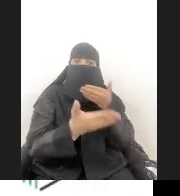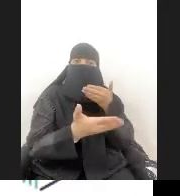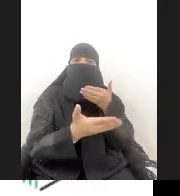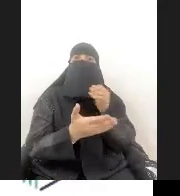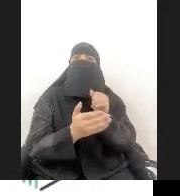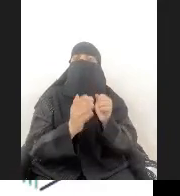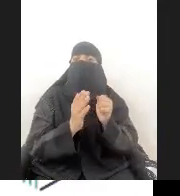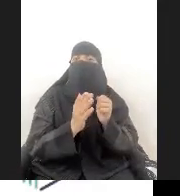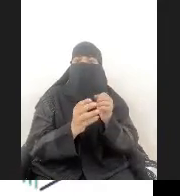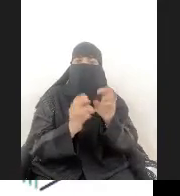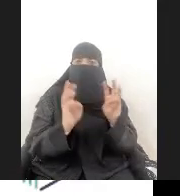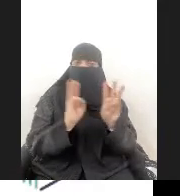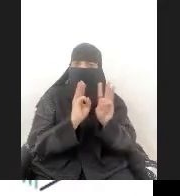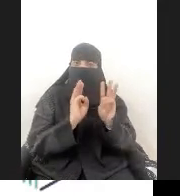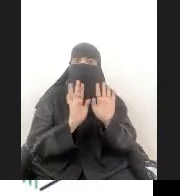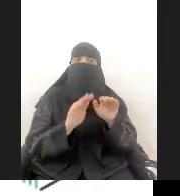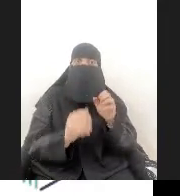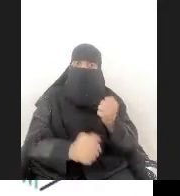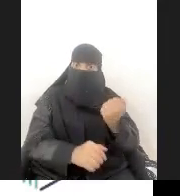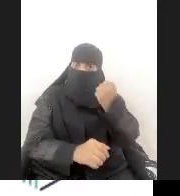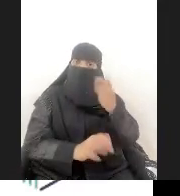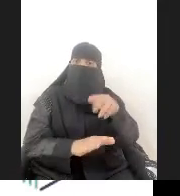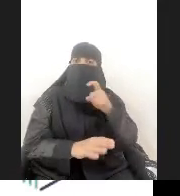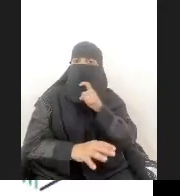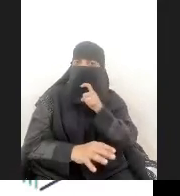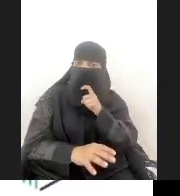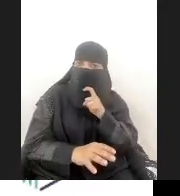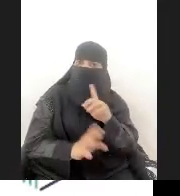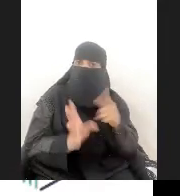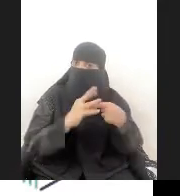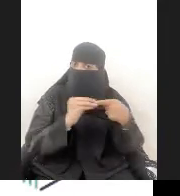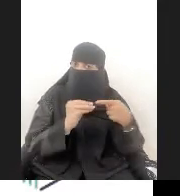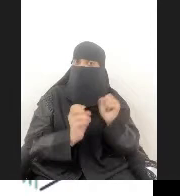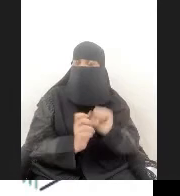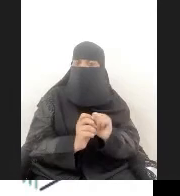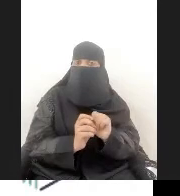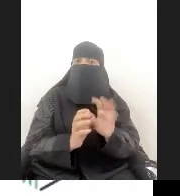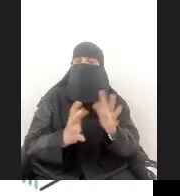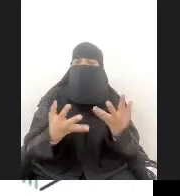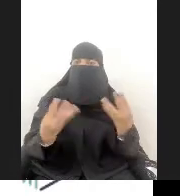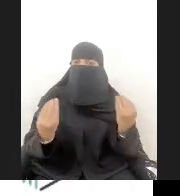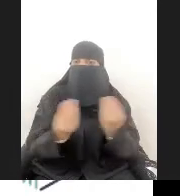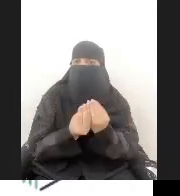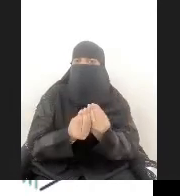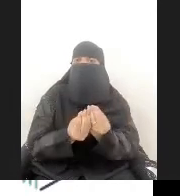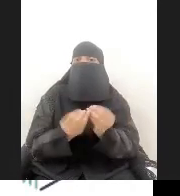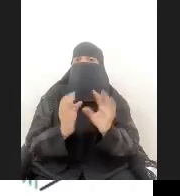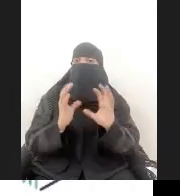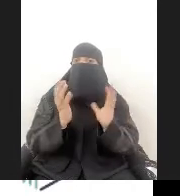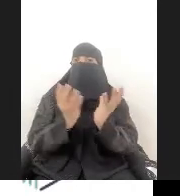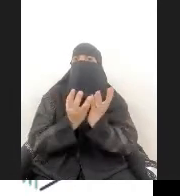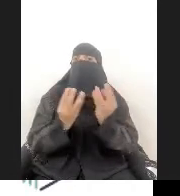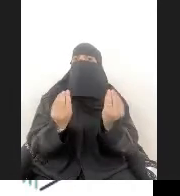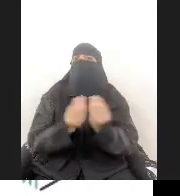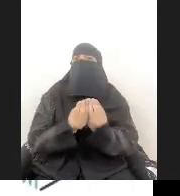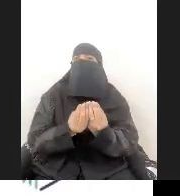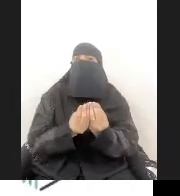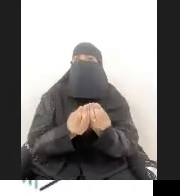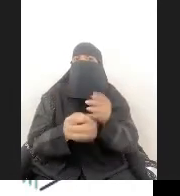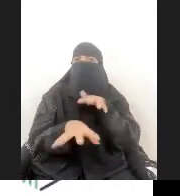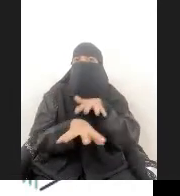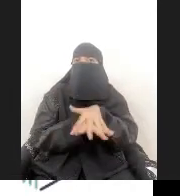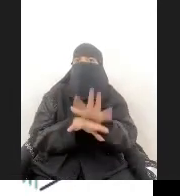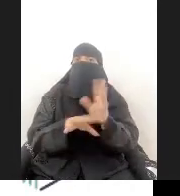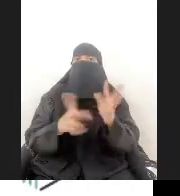نقاط قوة وهناك نقاط ضعف، فأنا الآن أجمع بين هاتين البيئتين لتحقيق ماذا؟ كفاءة أعلى في